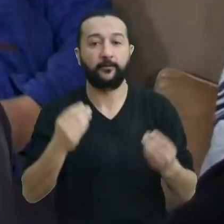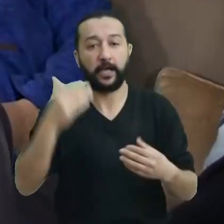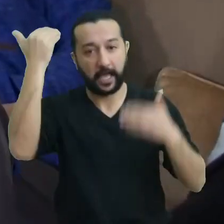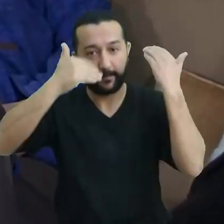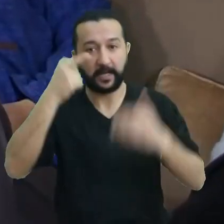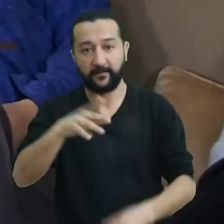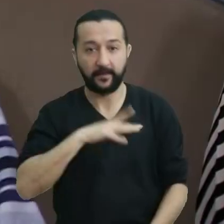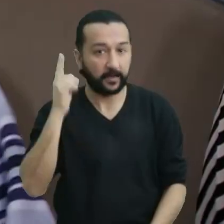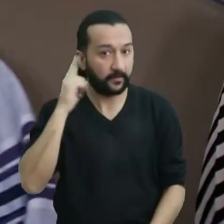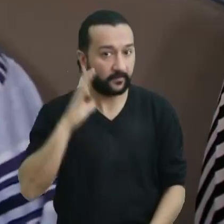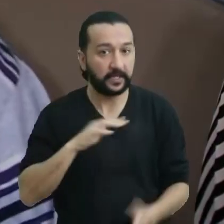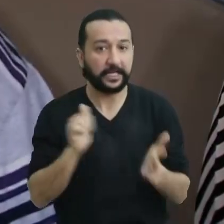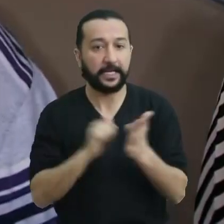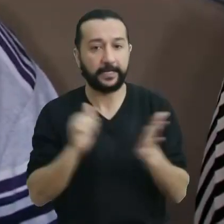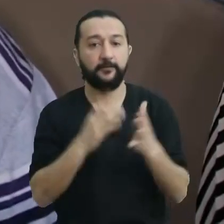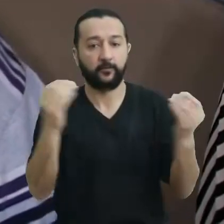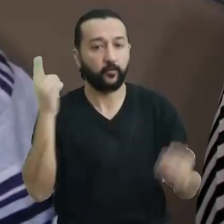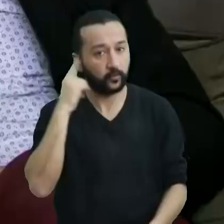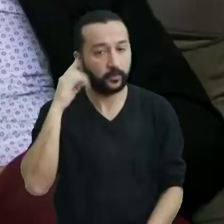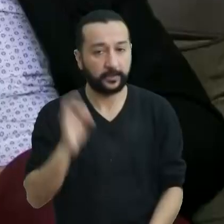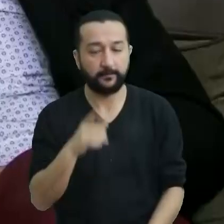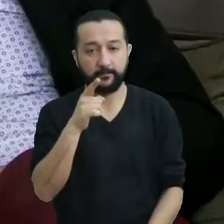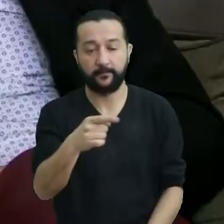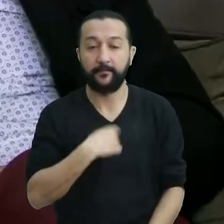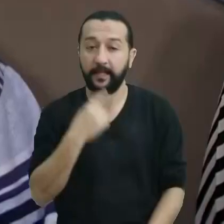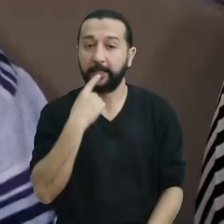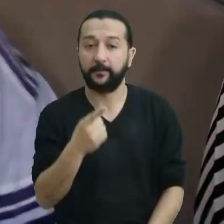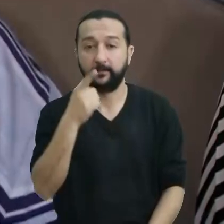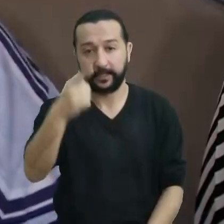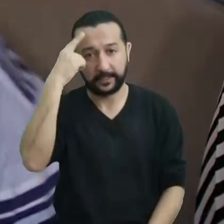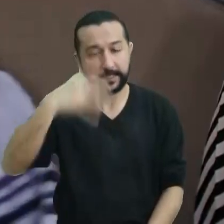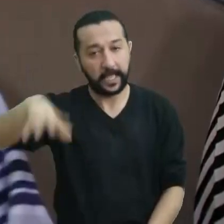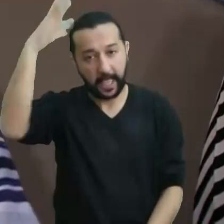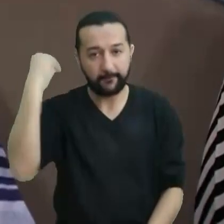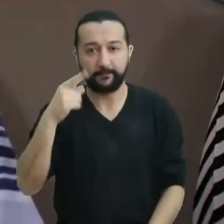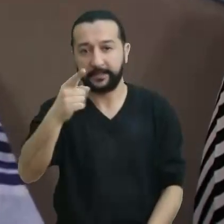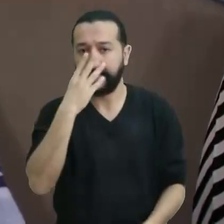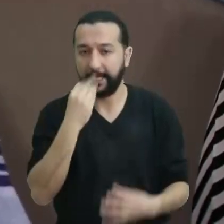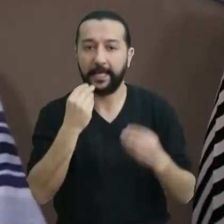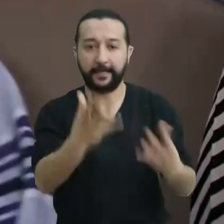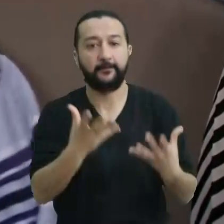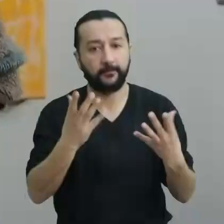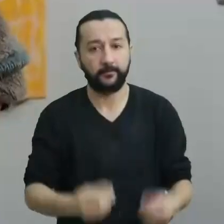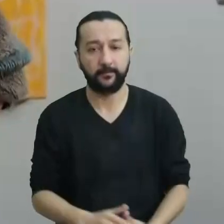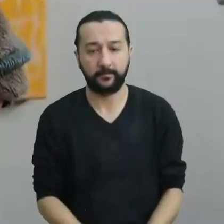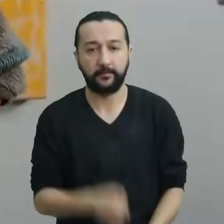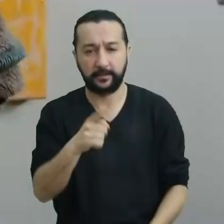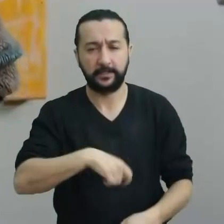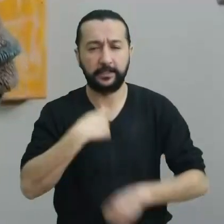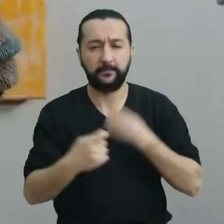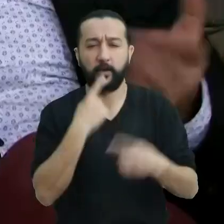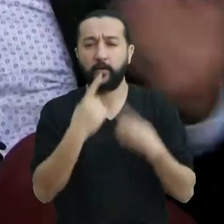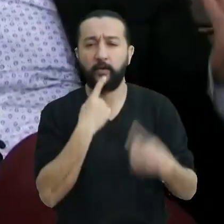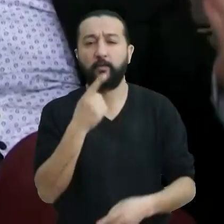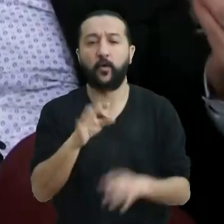Buna haberiniz var mı? Basında falan çok yayınlanmış efendim. Ben diyorum tepemdeki bütün saçları size hibe edebilirim. Abuk sabuk konuşma